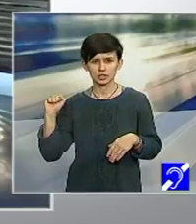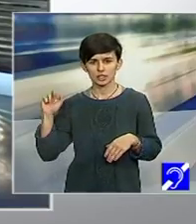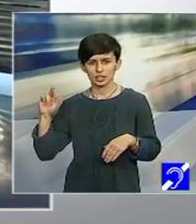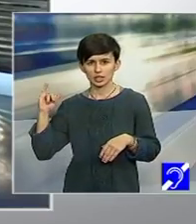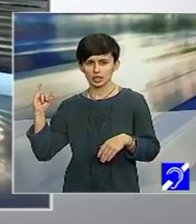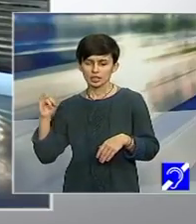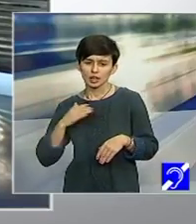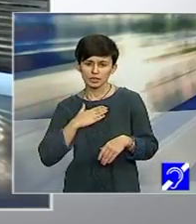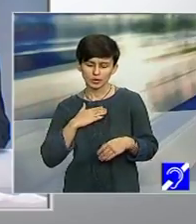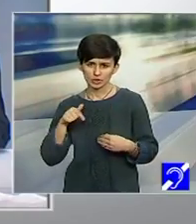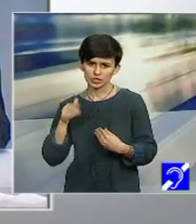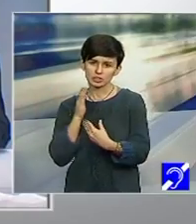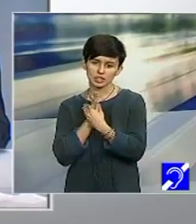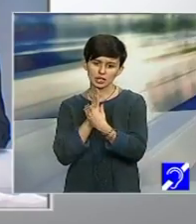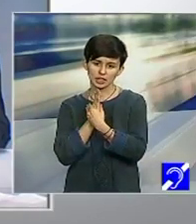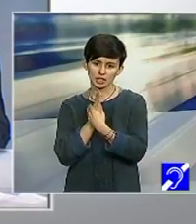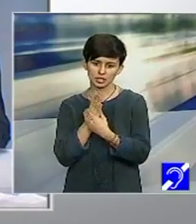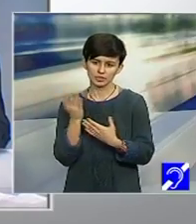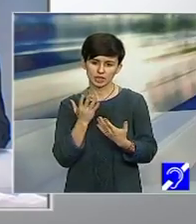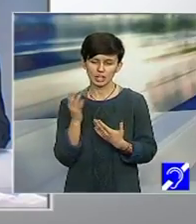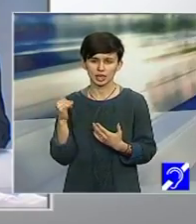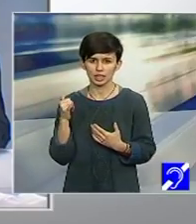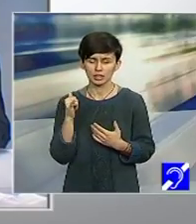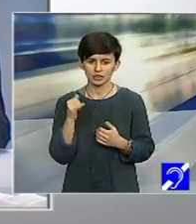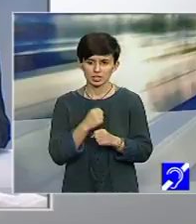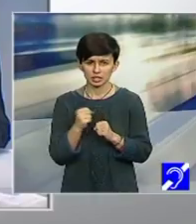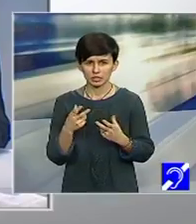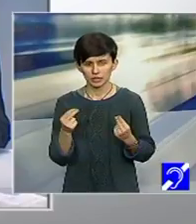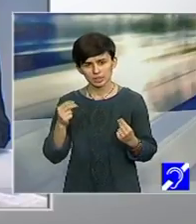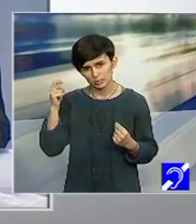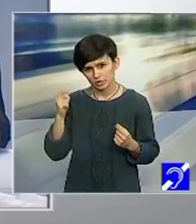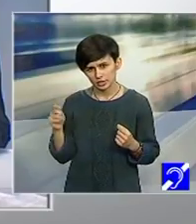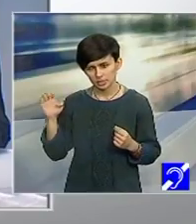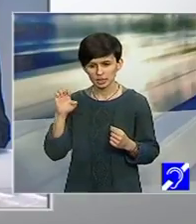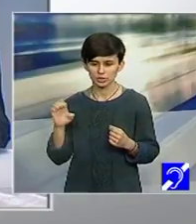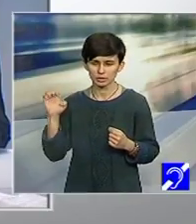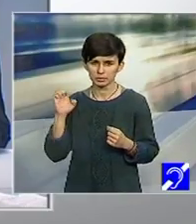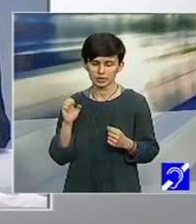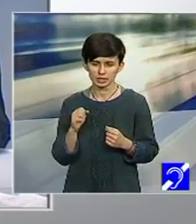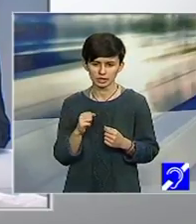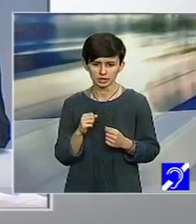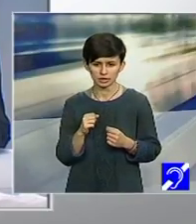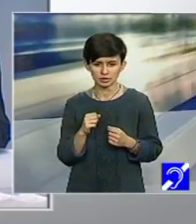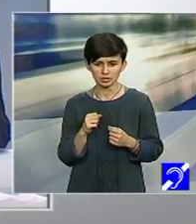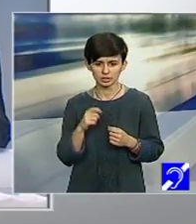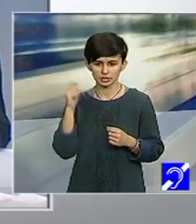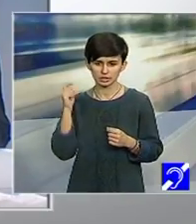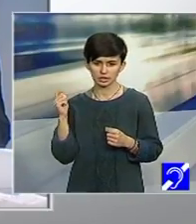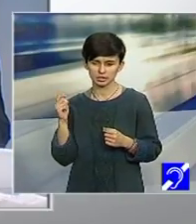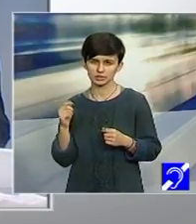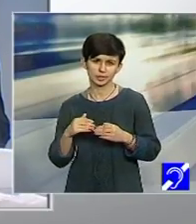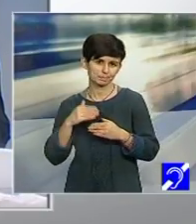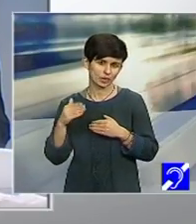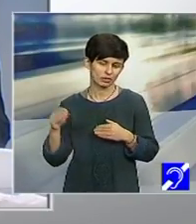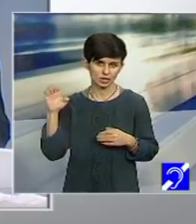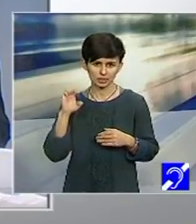această arhivă care provine din foarte multe țări europene și din uneori din țări din afara